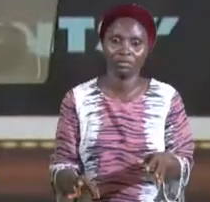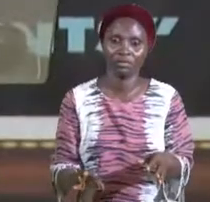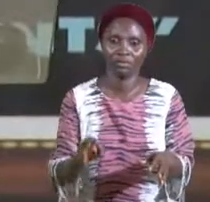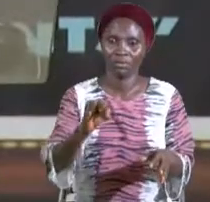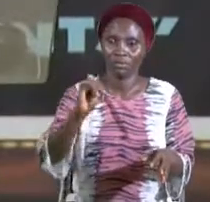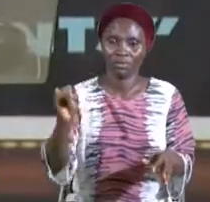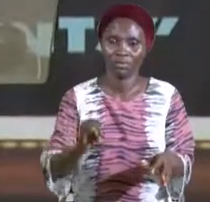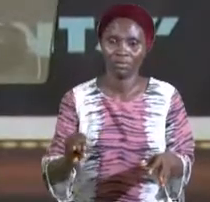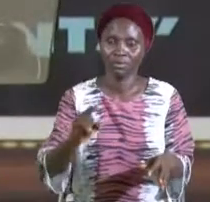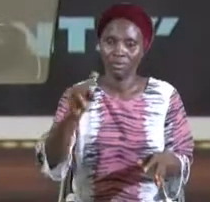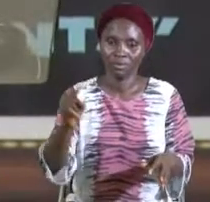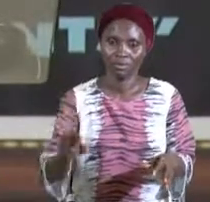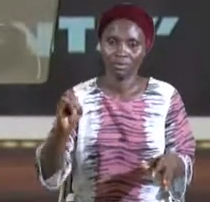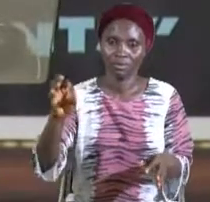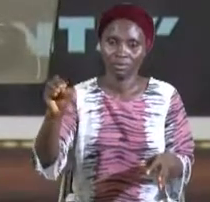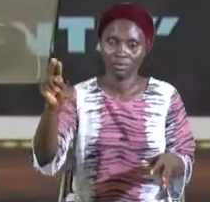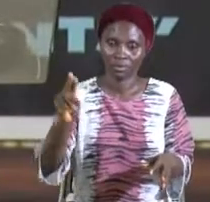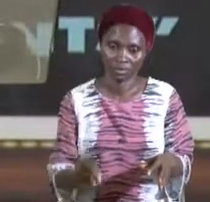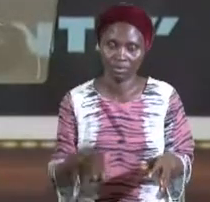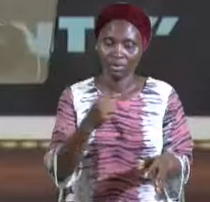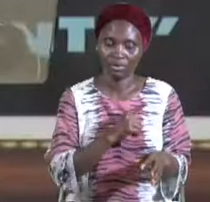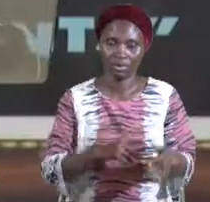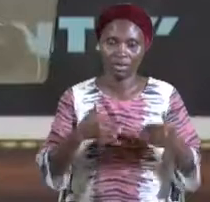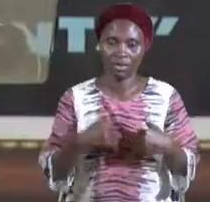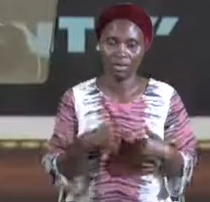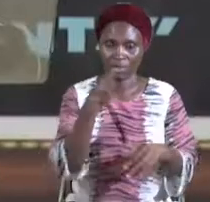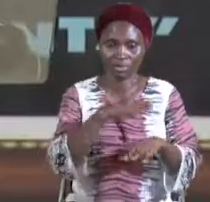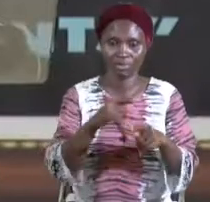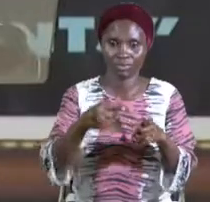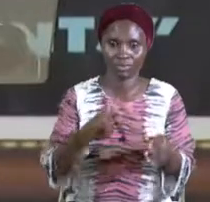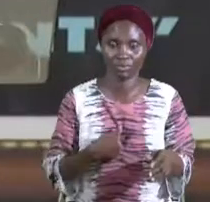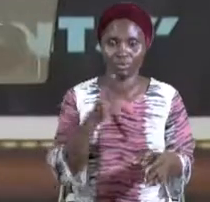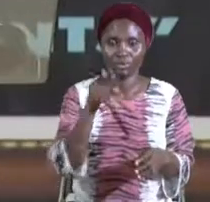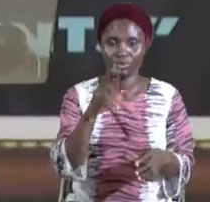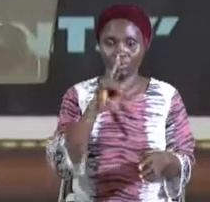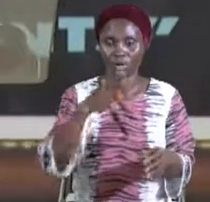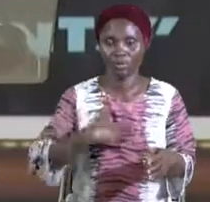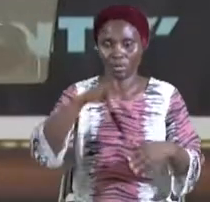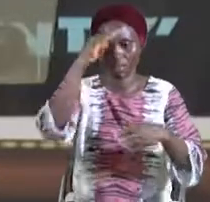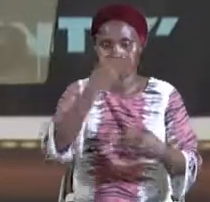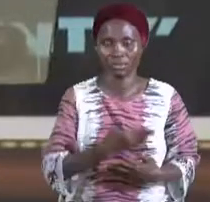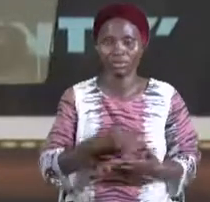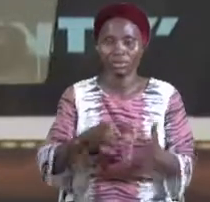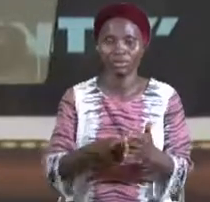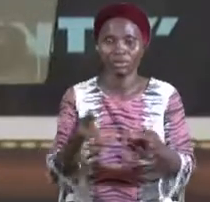m'a établi. L'Éternel m'a dit, tu es mon fils. Je t'ai engendré aujourd'hui.